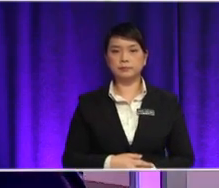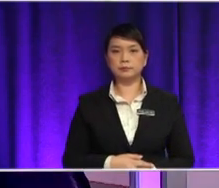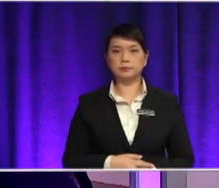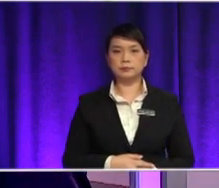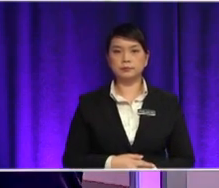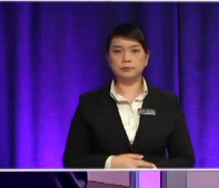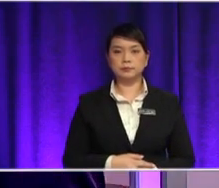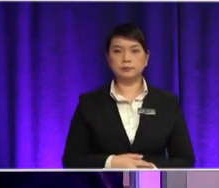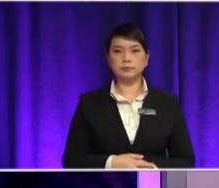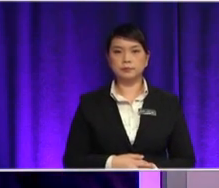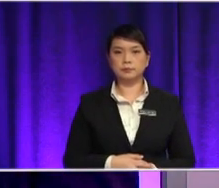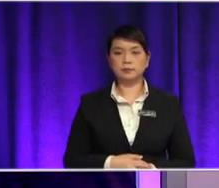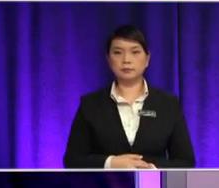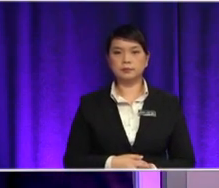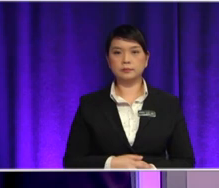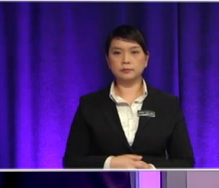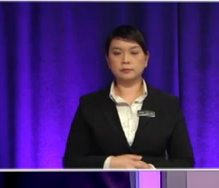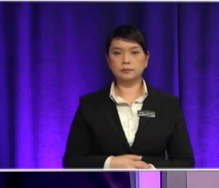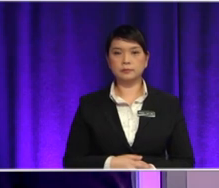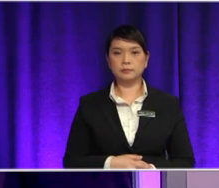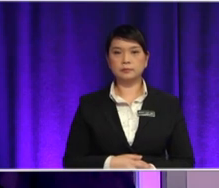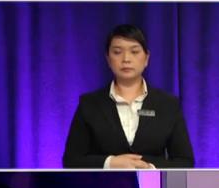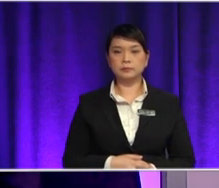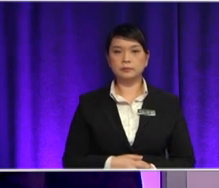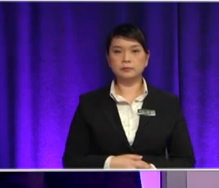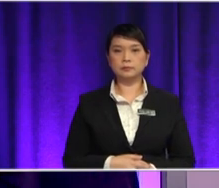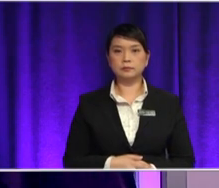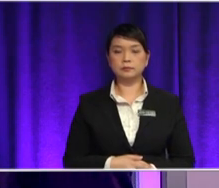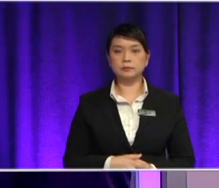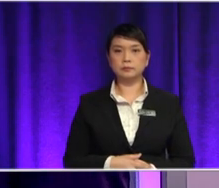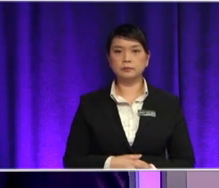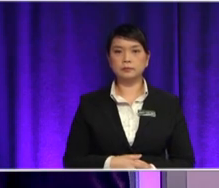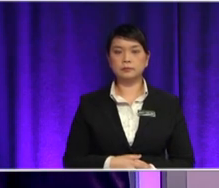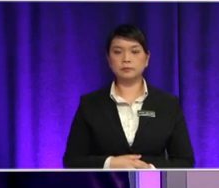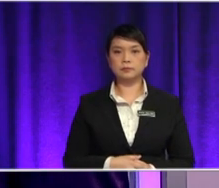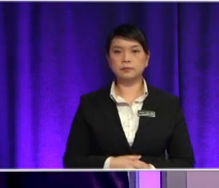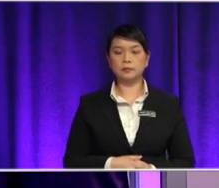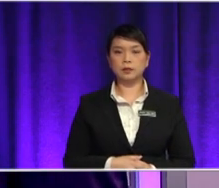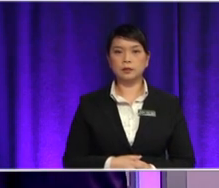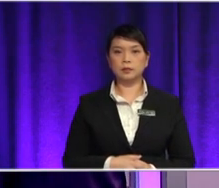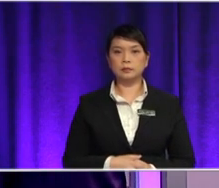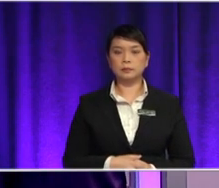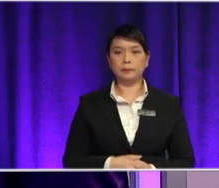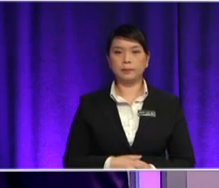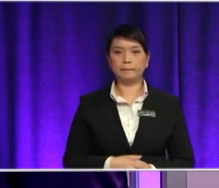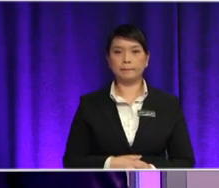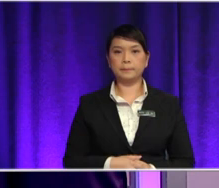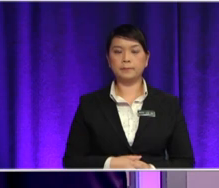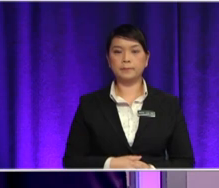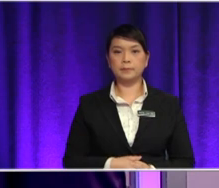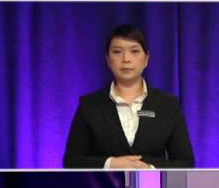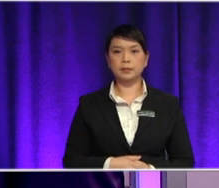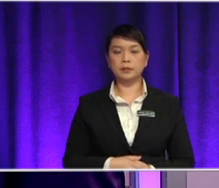tanda, kita letak. Jadi murid di rumah cuba dan juga murid di Google Meet. Jika ada murid yang dah selesai, boleh